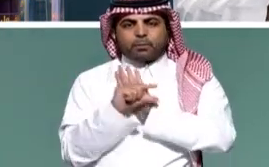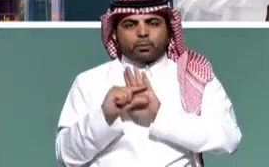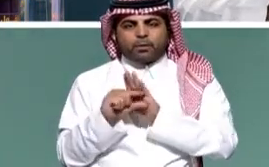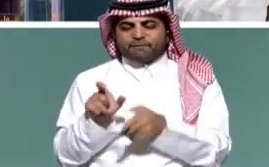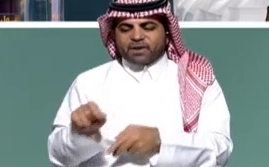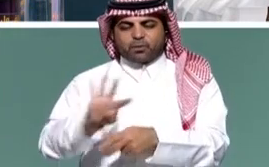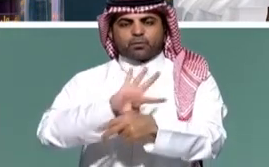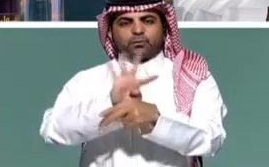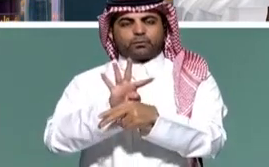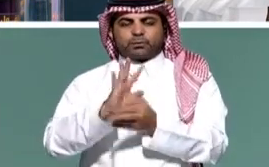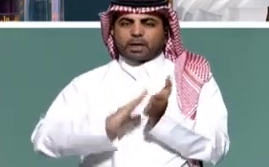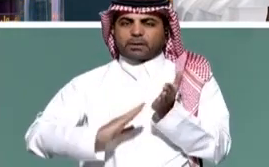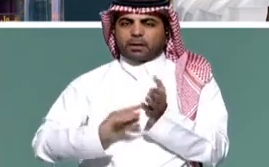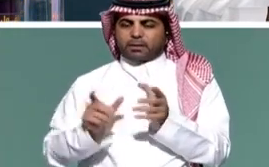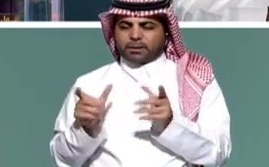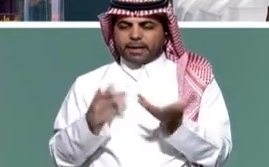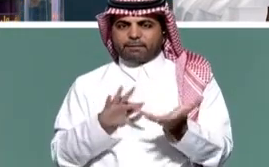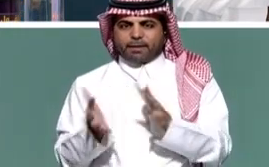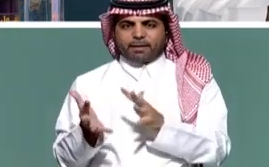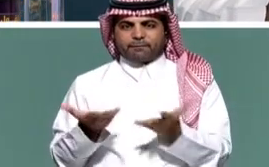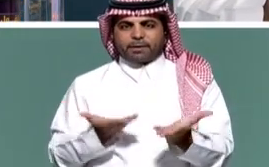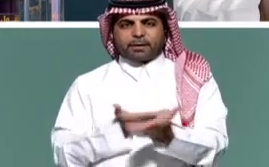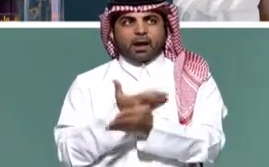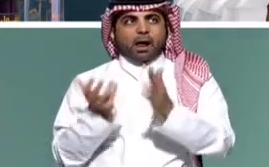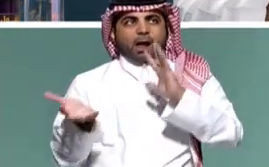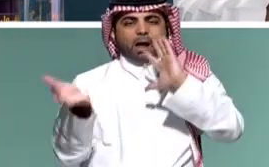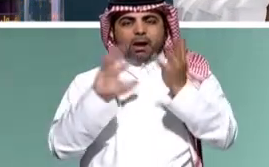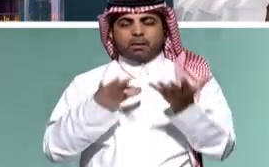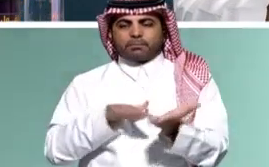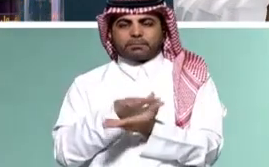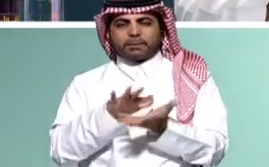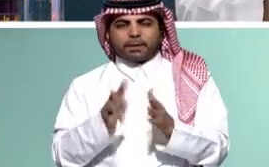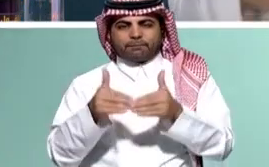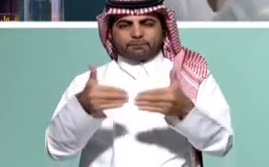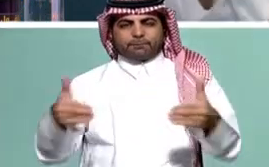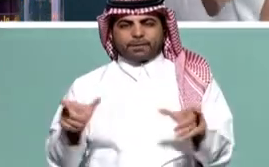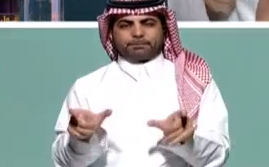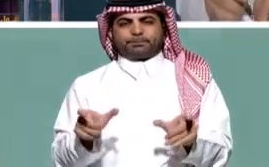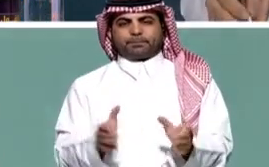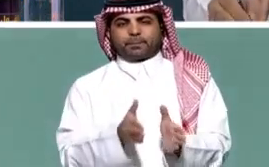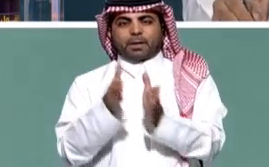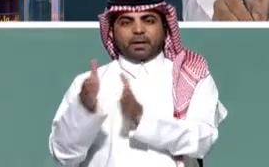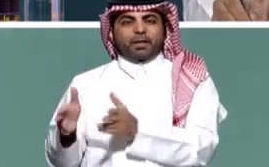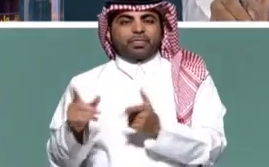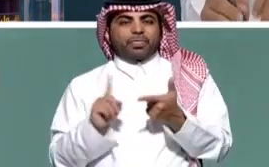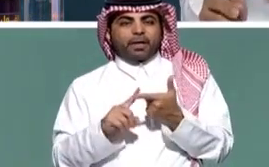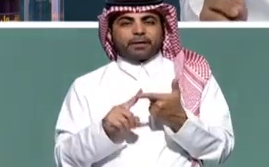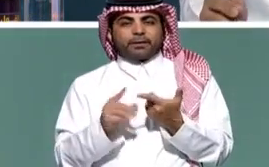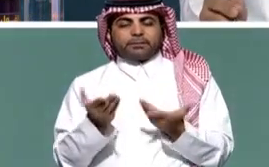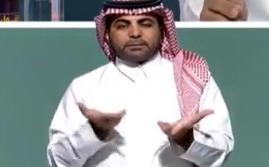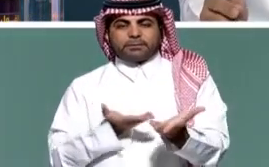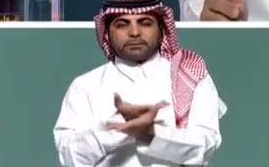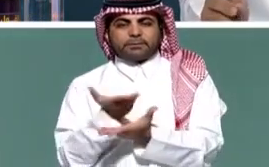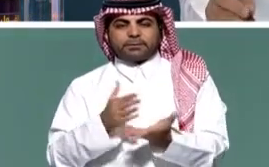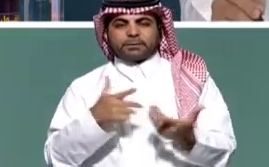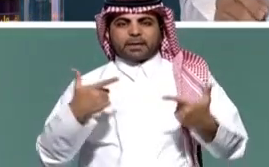انتشار فيروس كورونا في العالم وآليات مكافحته. في الملف الثاني سنتحدث عن